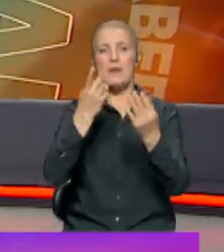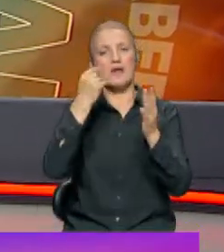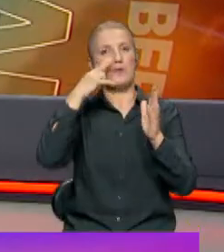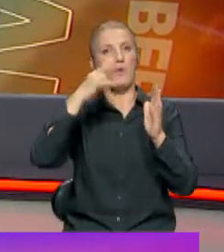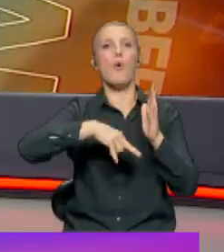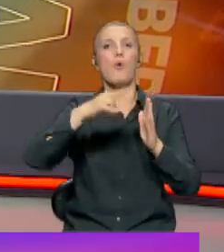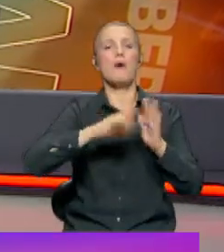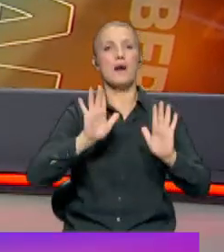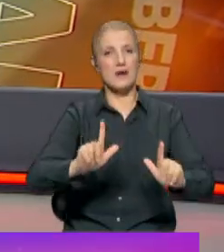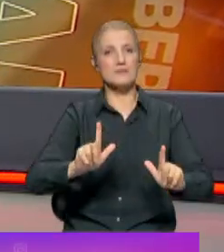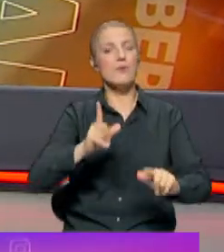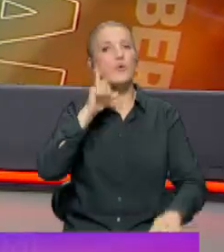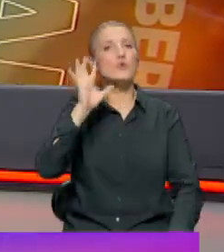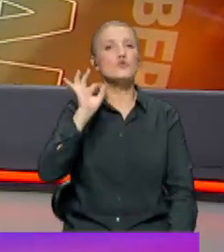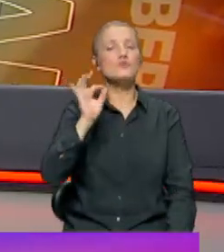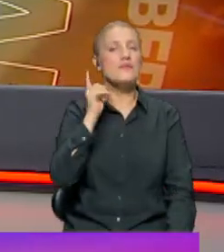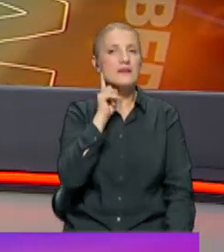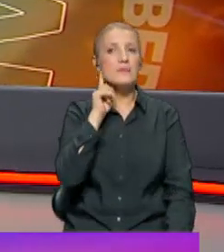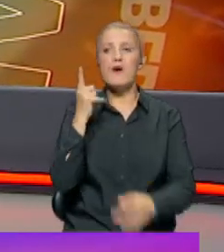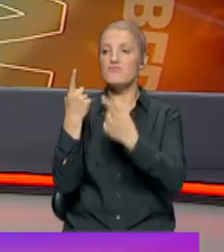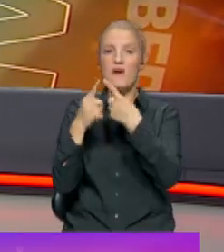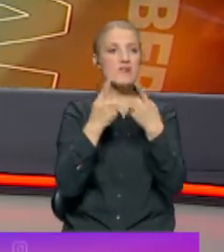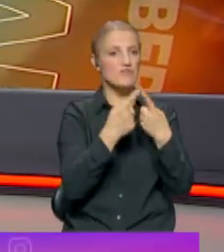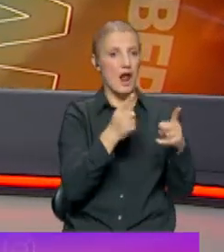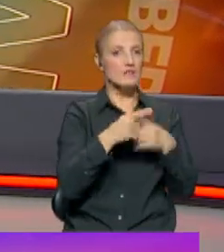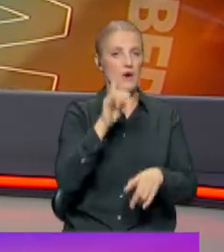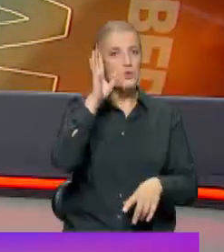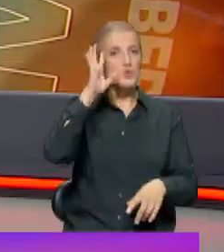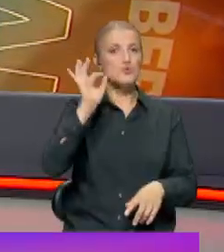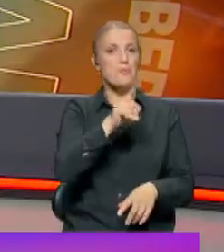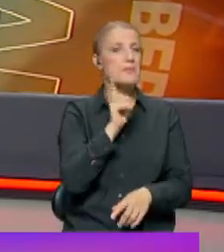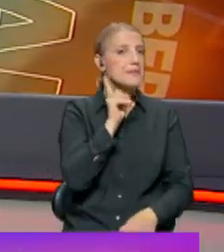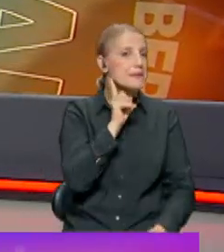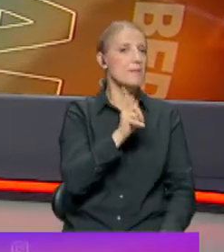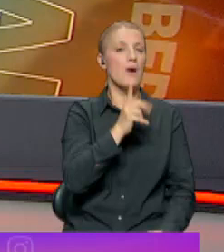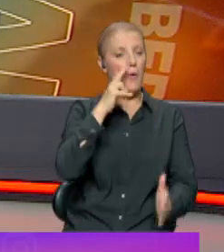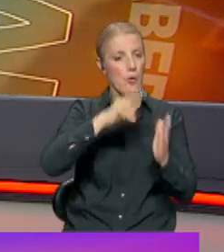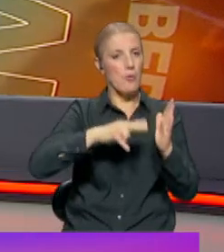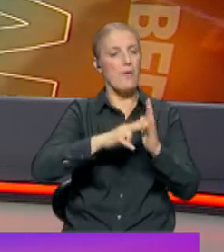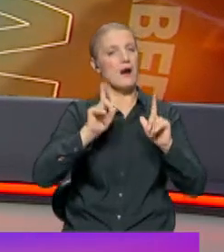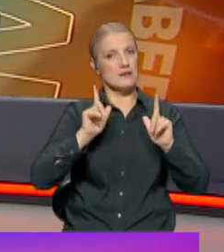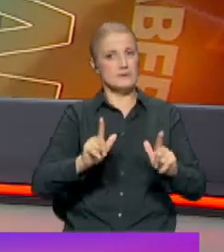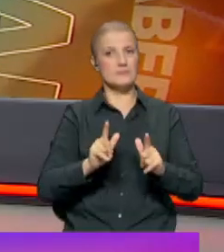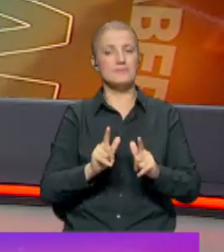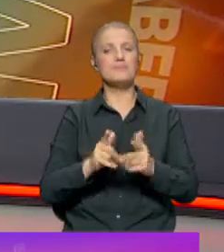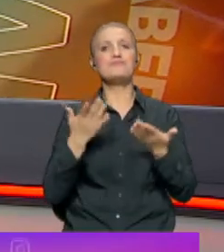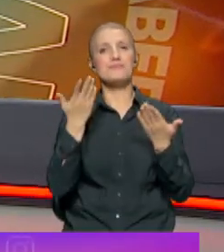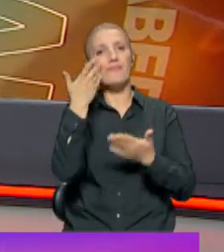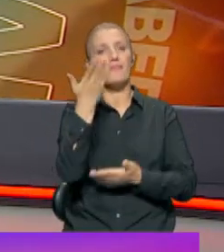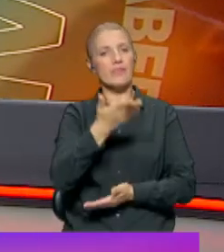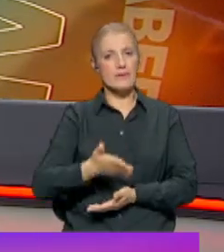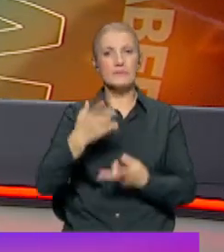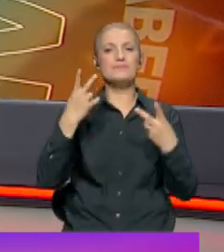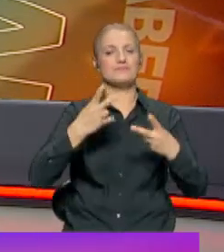okumak lazım biraz uzman dinlemek lazım farklı farklı uzmanlardan bilgi edinmek lazım diye düşünüyorum ekran başındaki izleyicileri